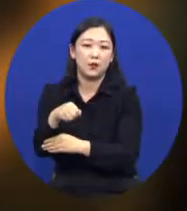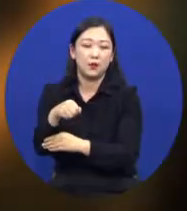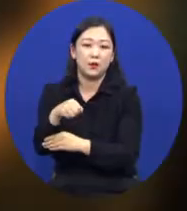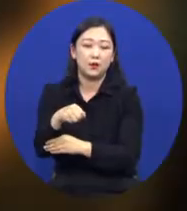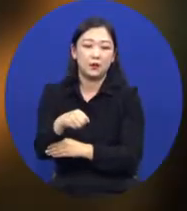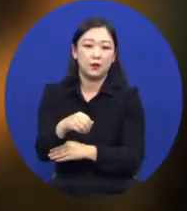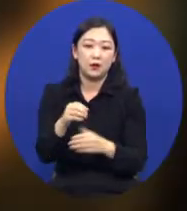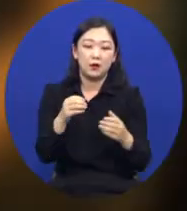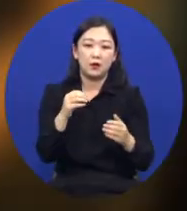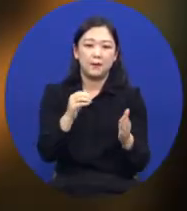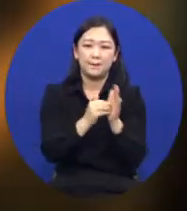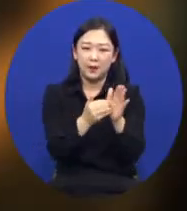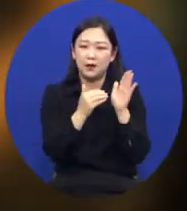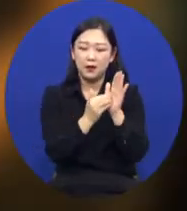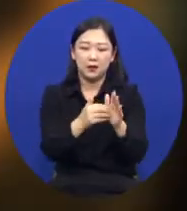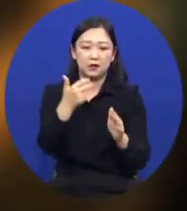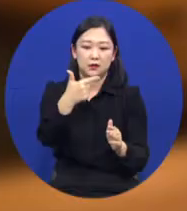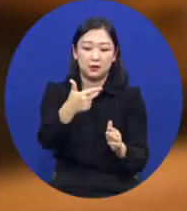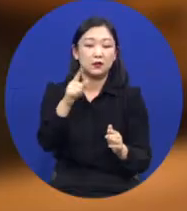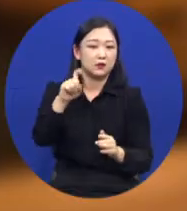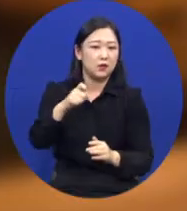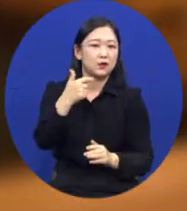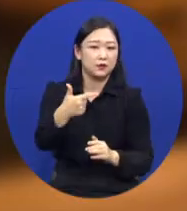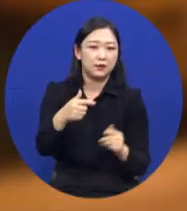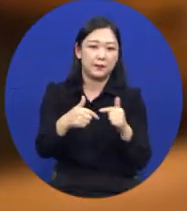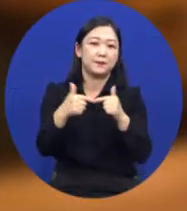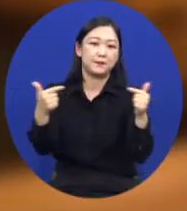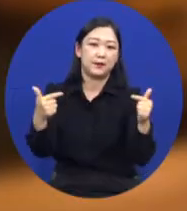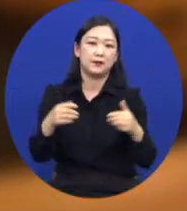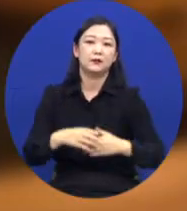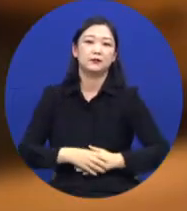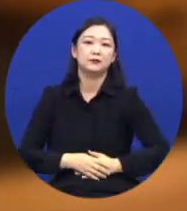시설도 16개 업종으로 확대합니다